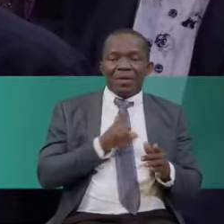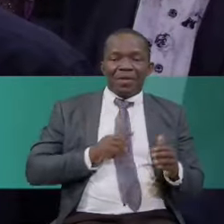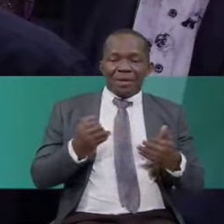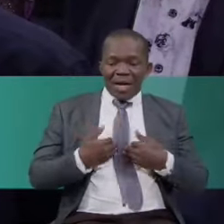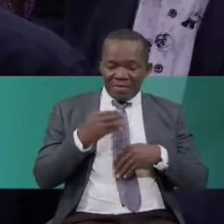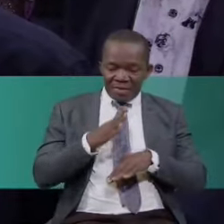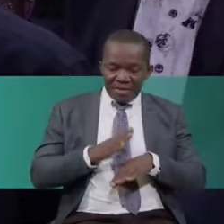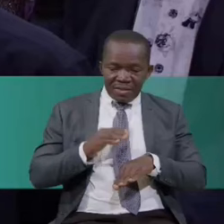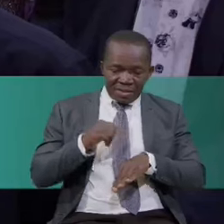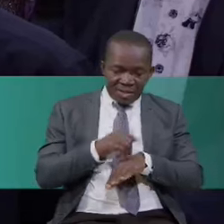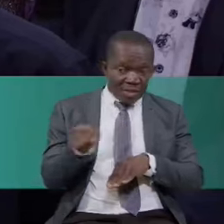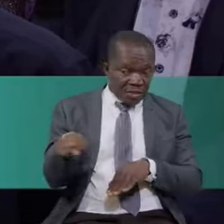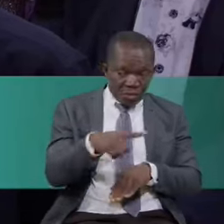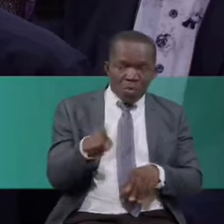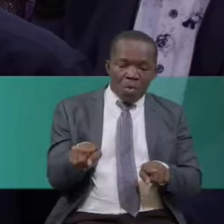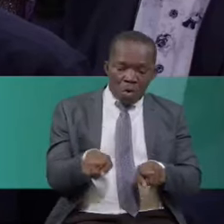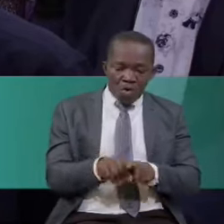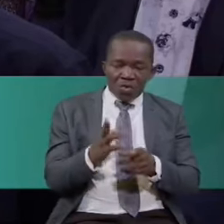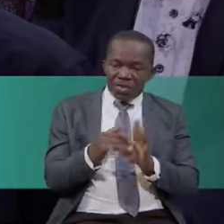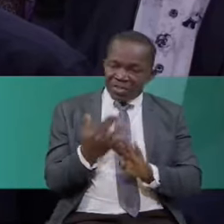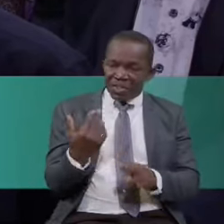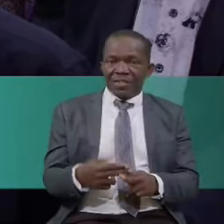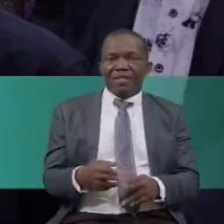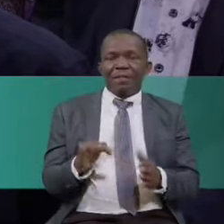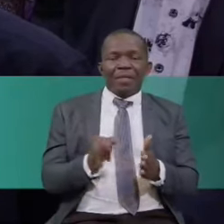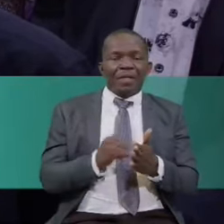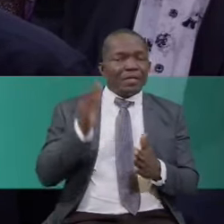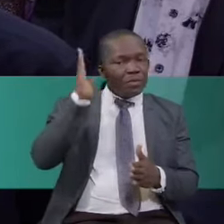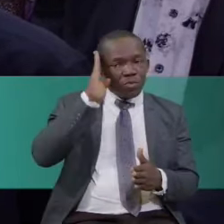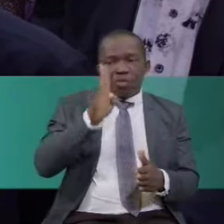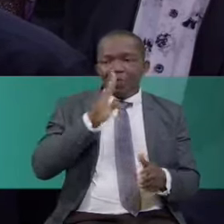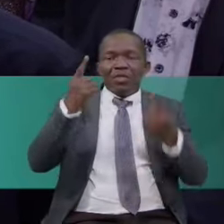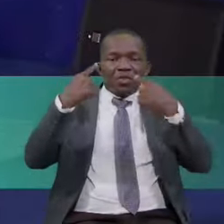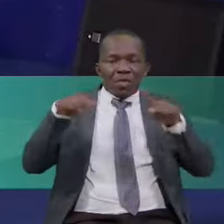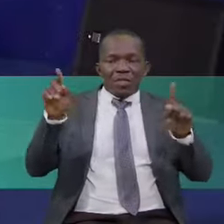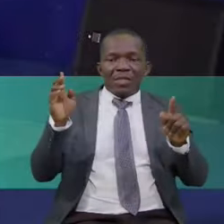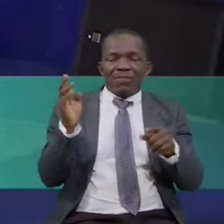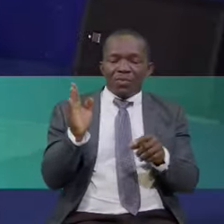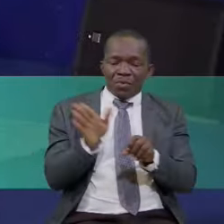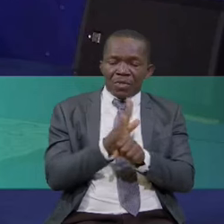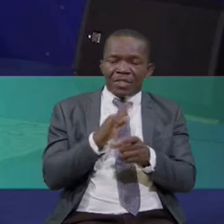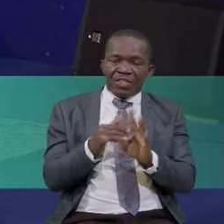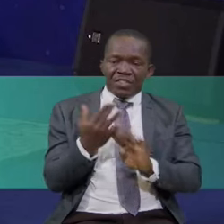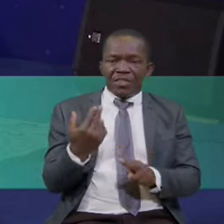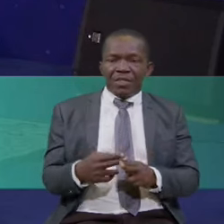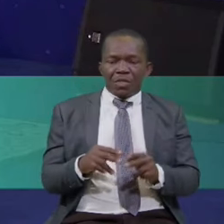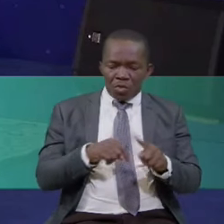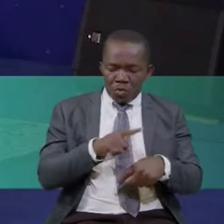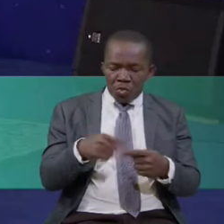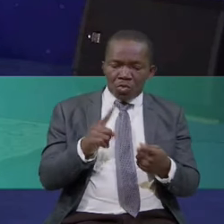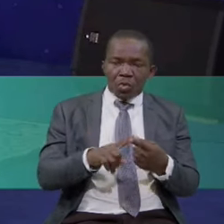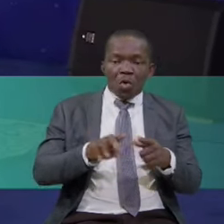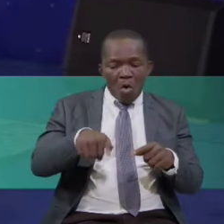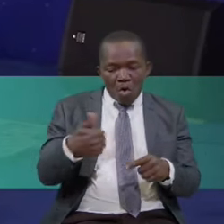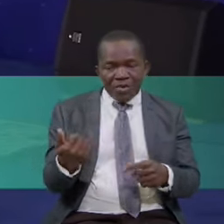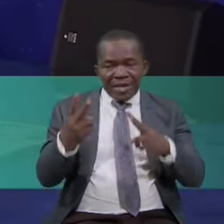serait tu seras un ministère tu auras un ministère qui réussit tu ras dans d'autres villes dans d'autres villes dans d'autres villes également